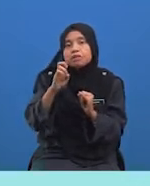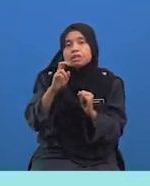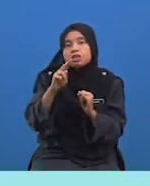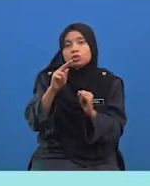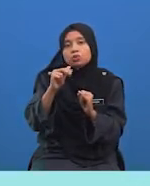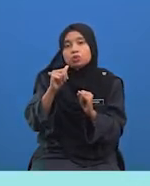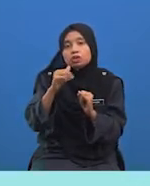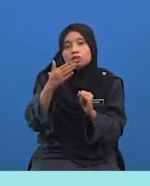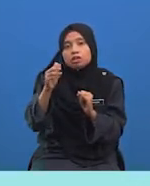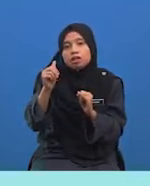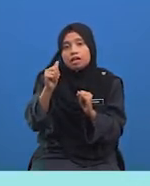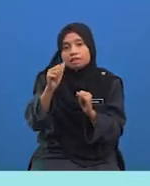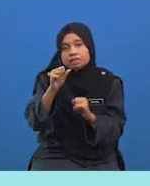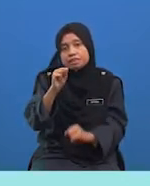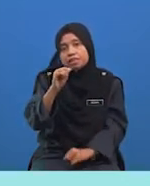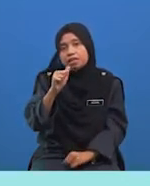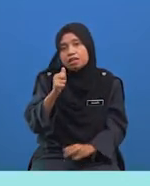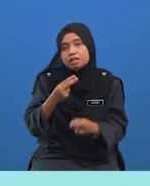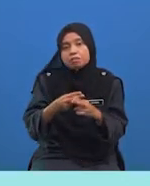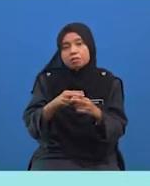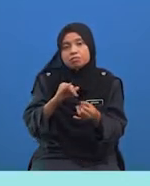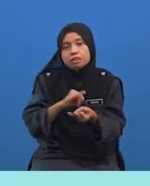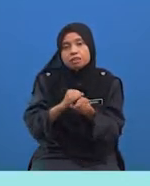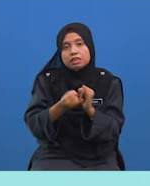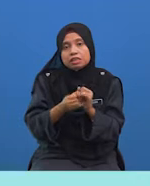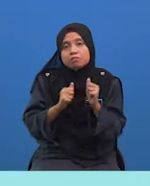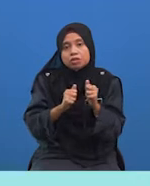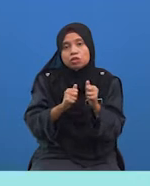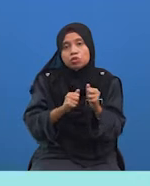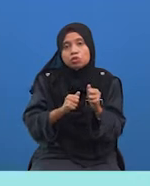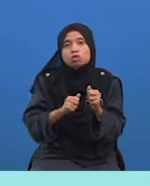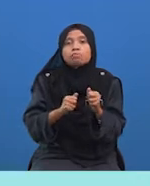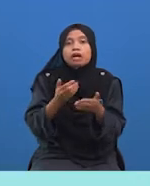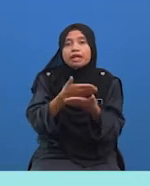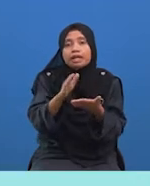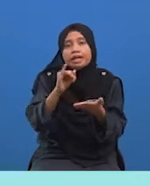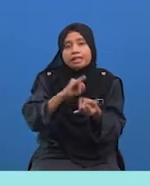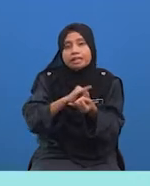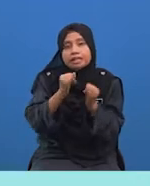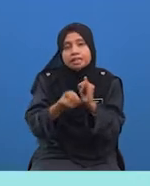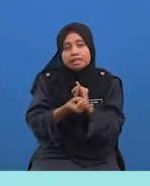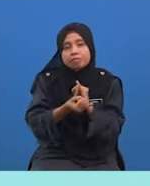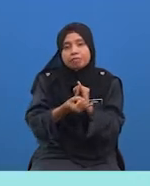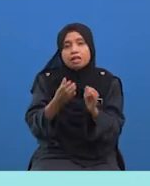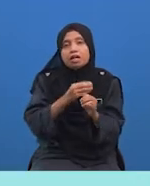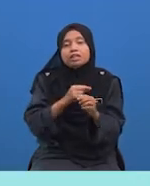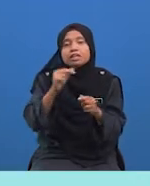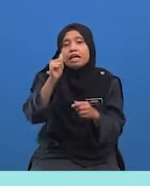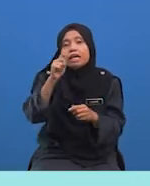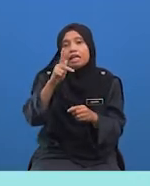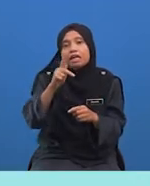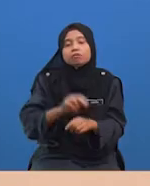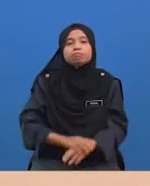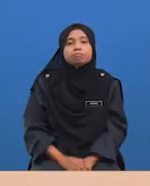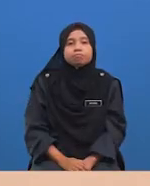nama-nama iklim mengikut zon iklim. Yang ketiga, menggunakan akronim bagi mengingat nama-nama iklim